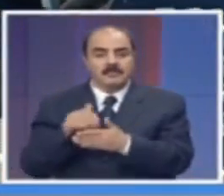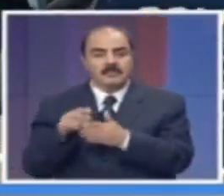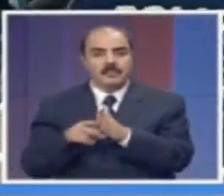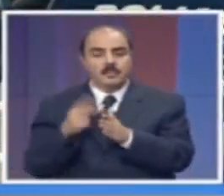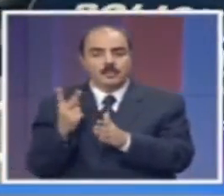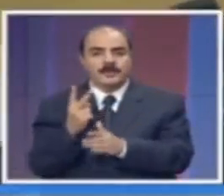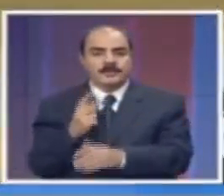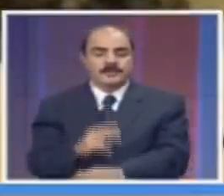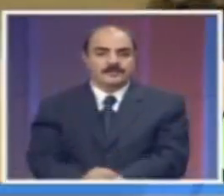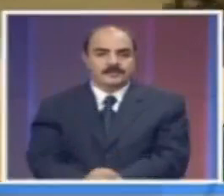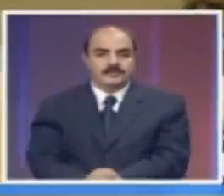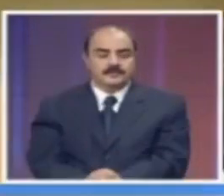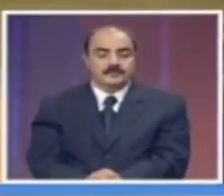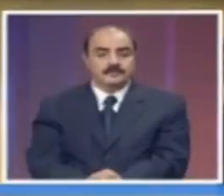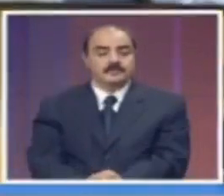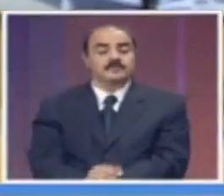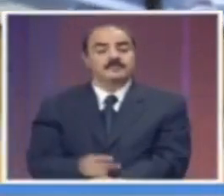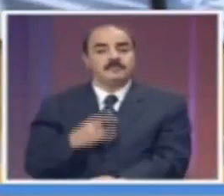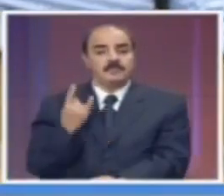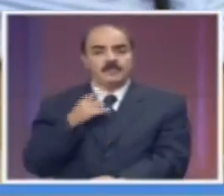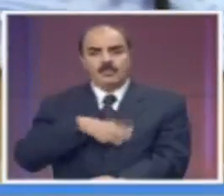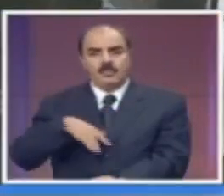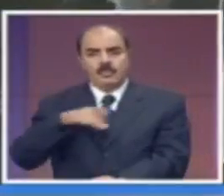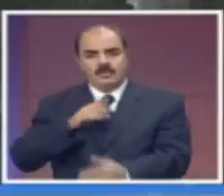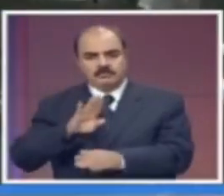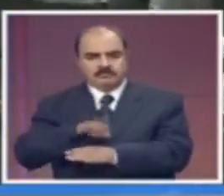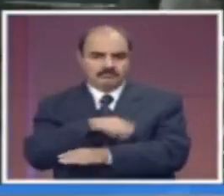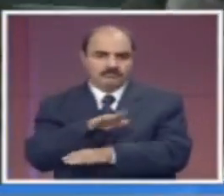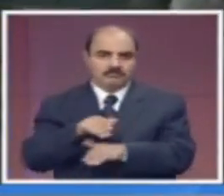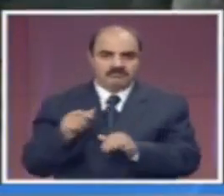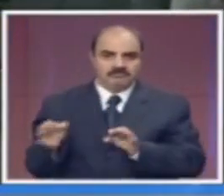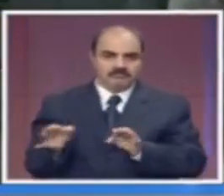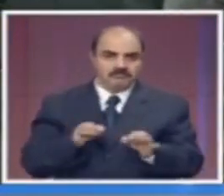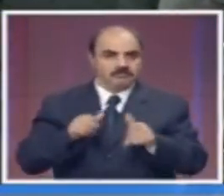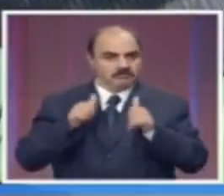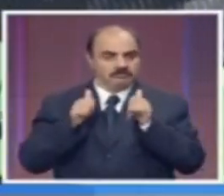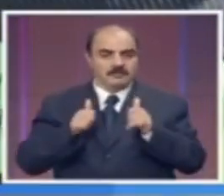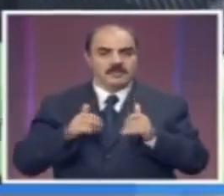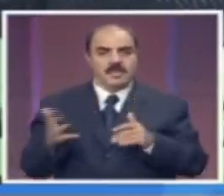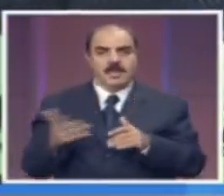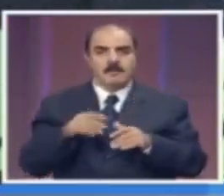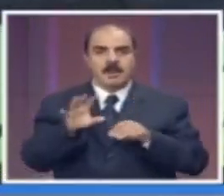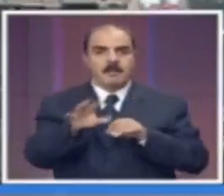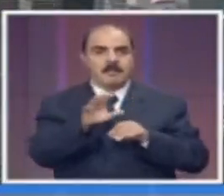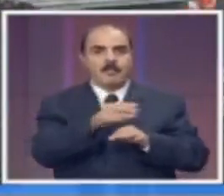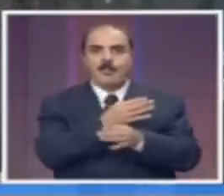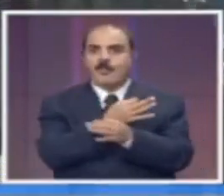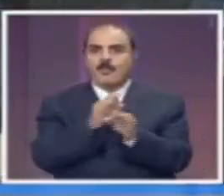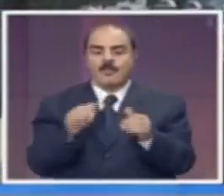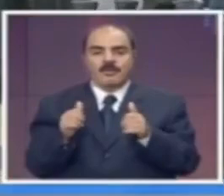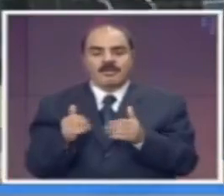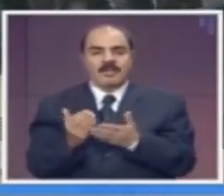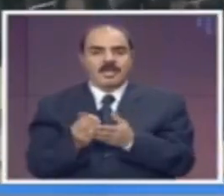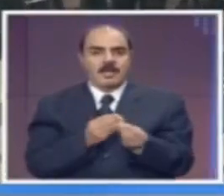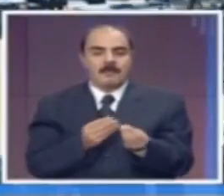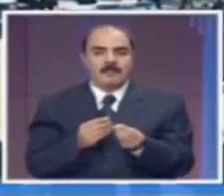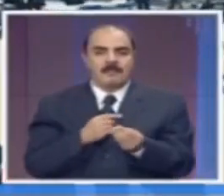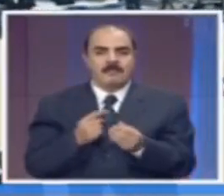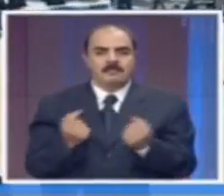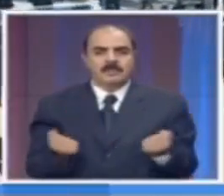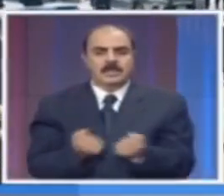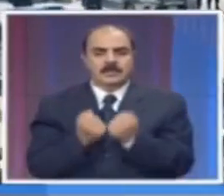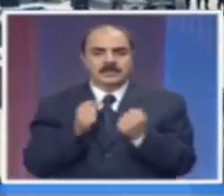مدار يومين. وزارة الداخلية وضعت خطة تأمينية تشارك فيها قطاعات الوزارة بعناصرها المدربة